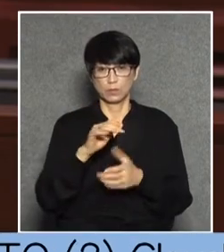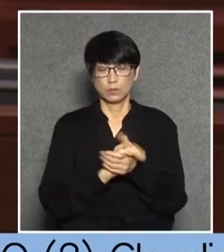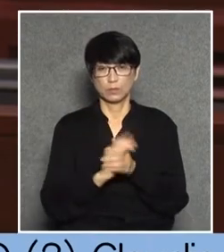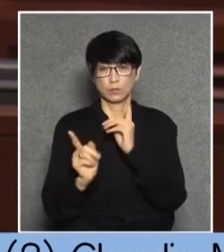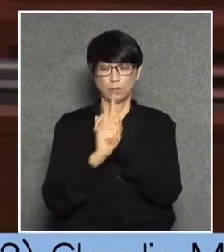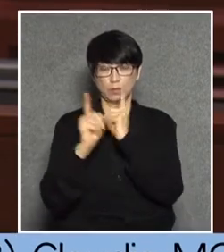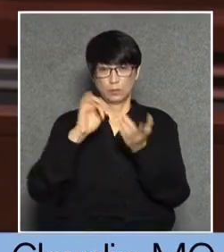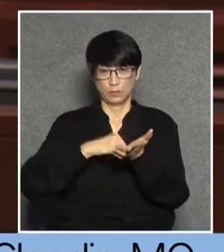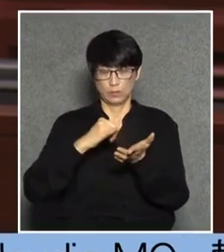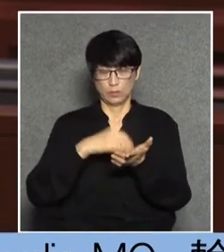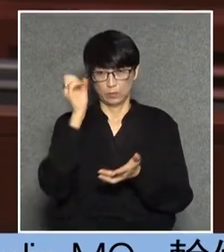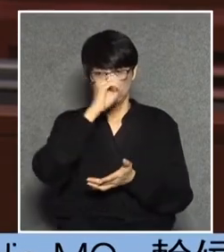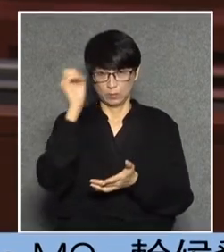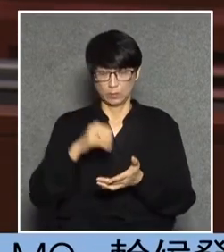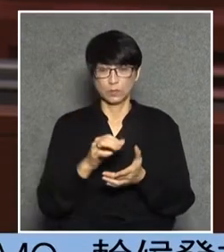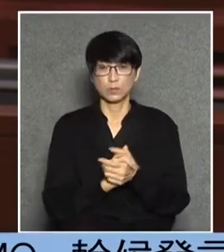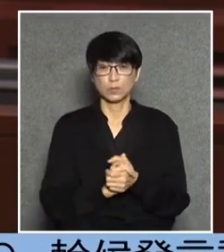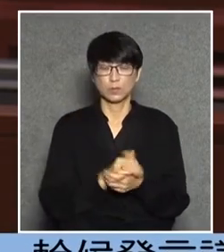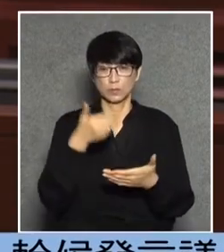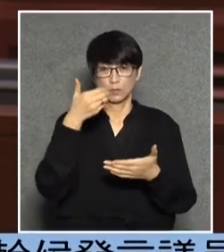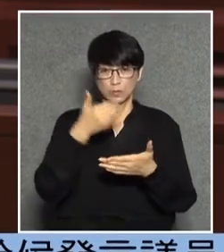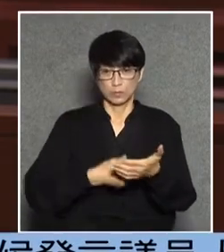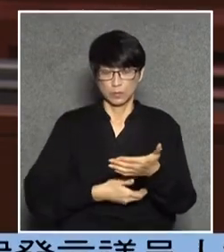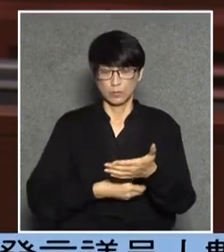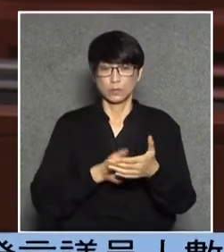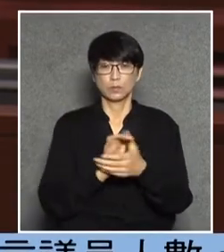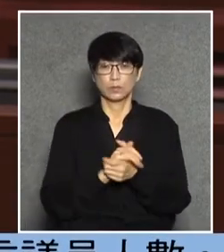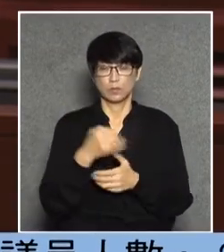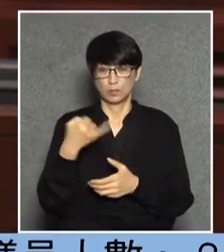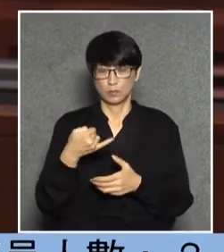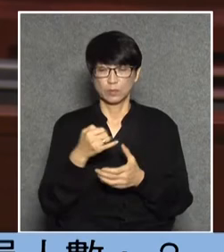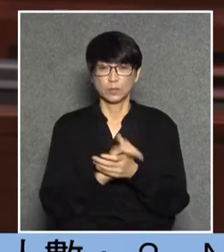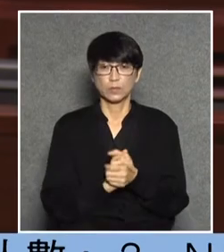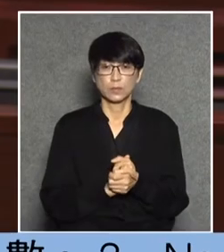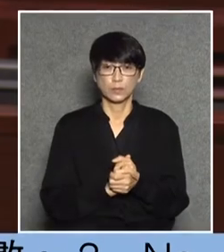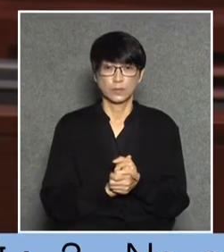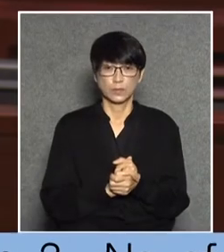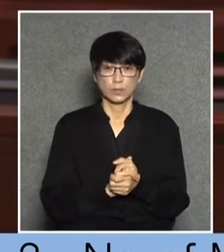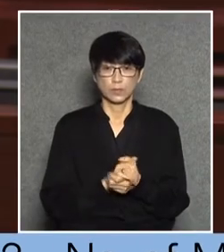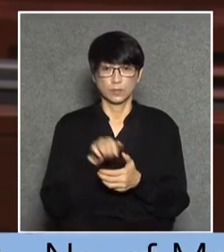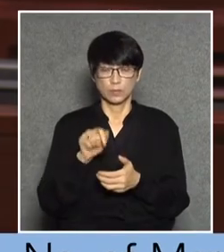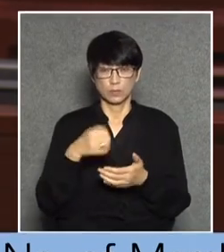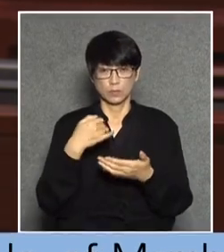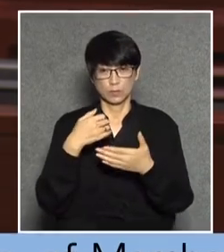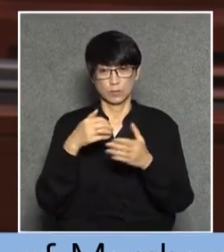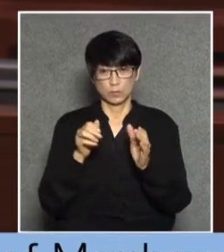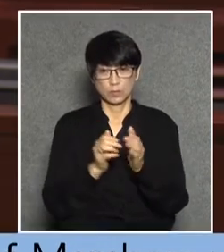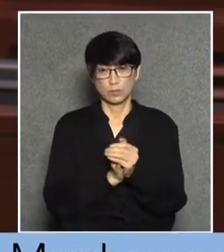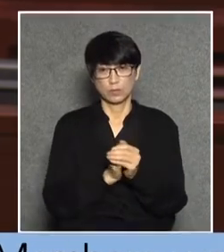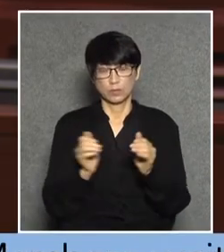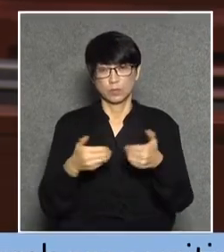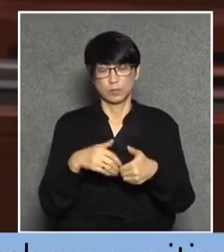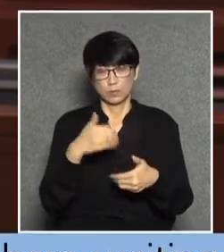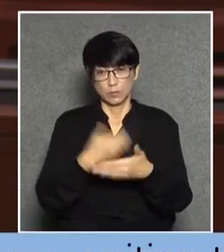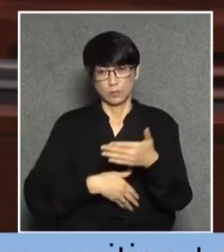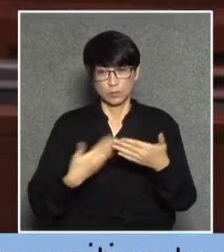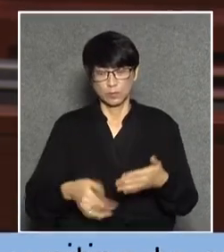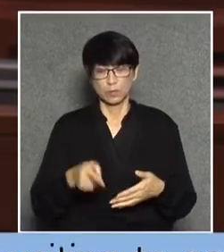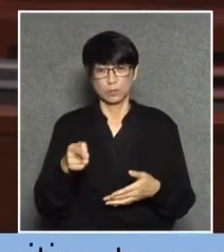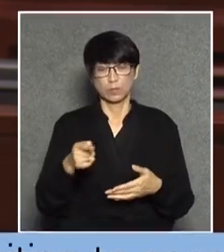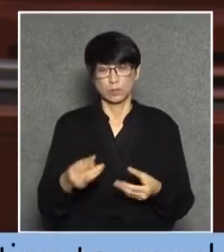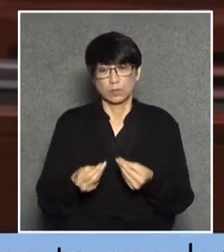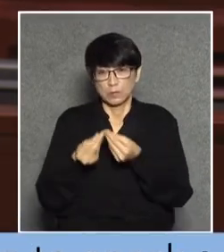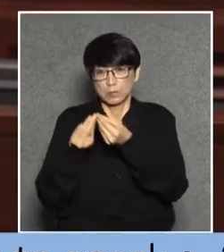稅率，不能夠扣減，除咗折舊之外，不能夠扣減嗰啲咁嘅利潤，扣減咗啊嘛，益而家呢班人啊